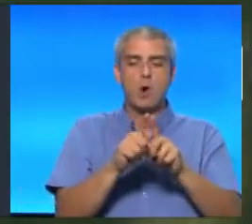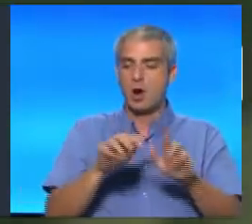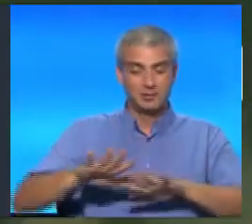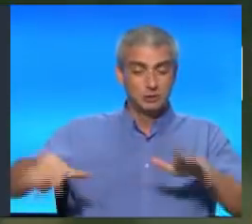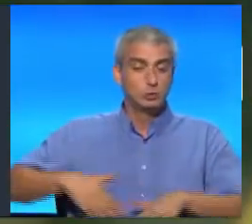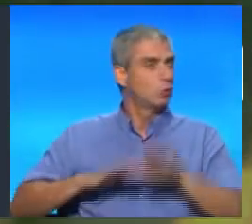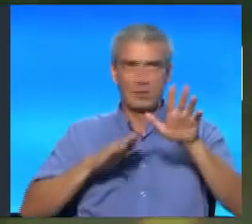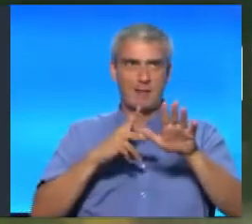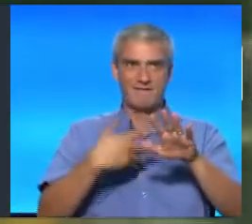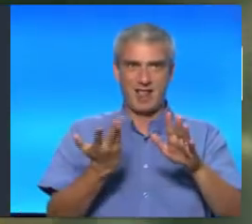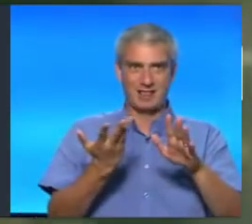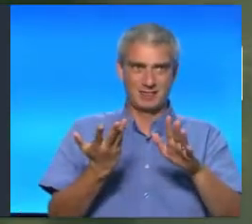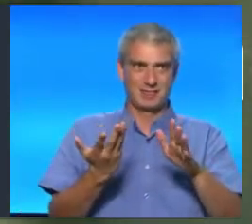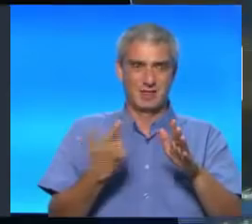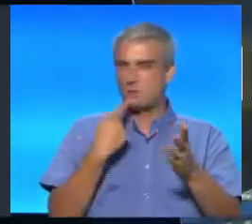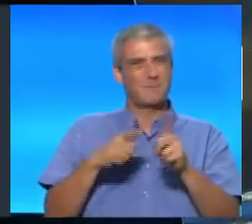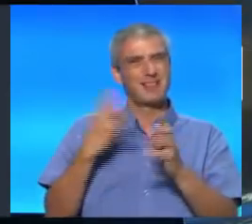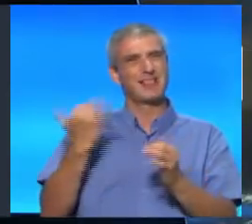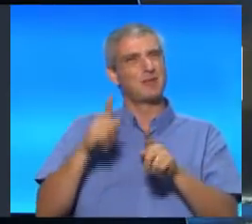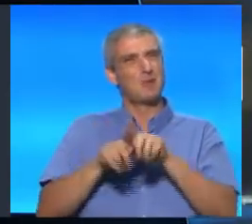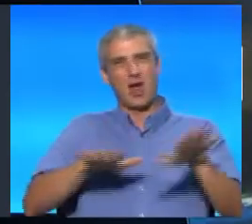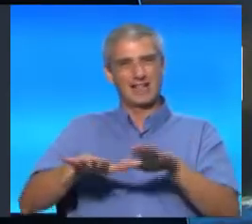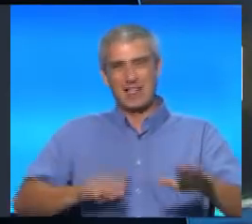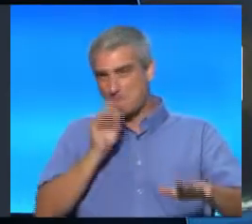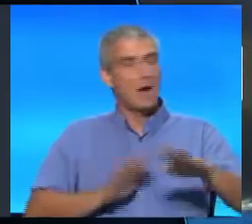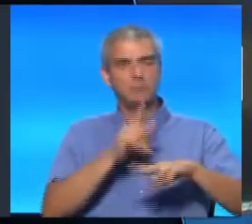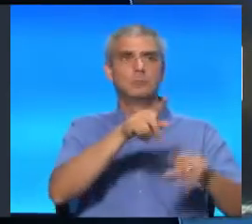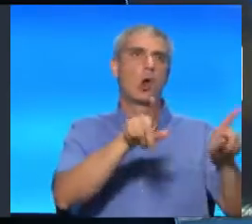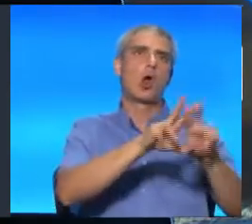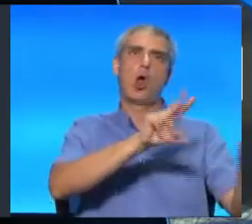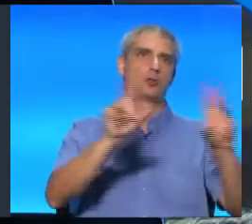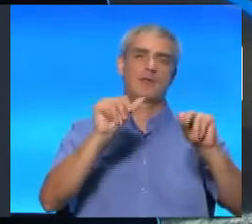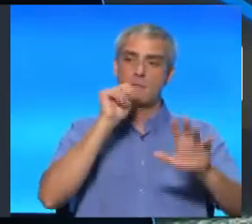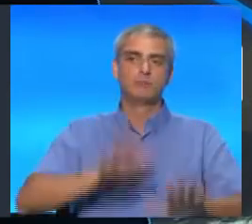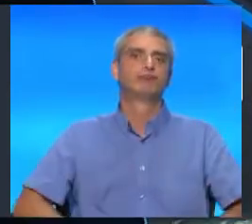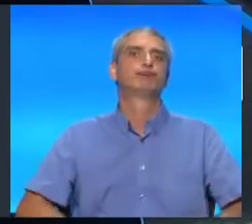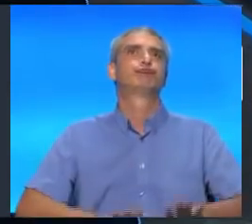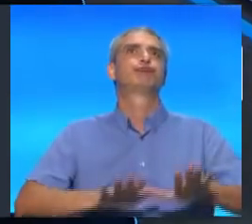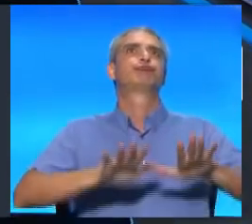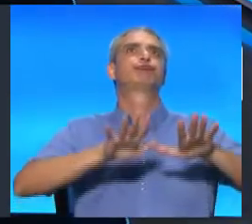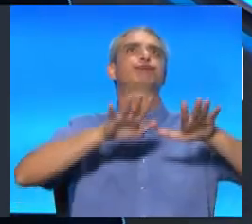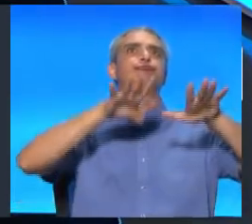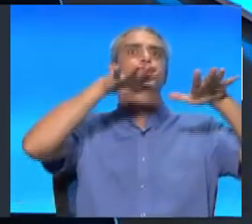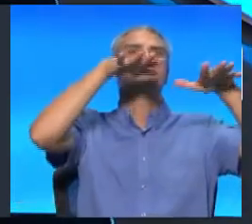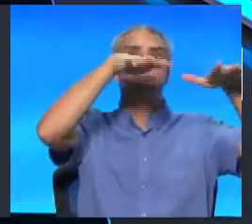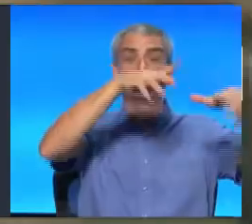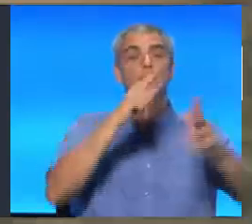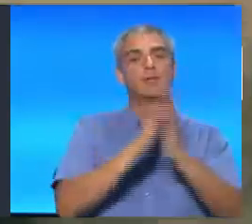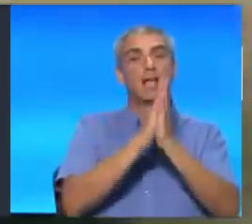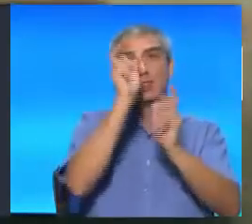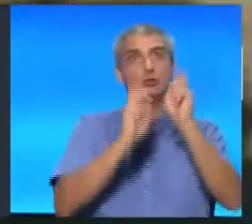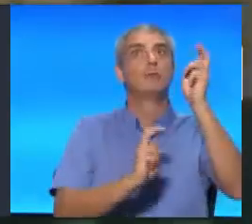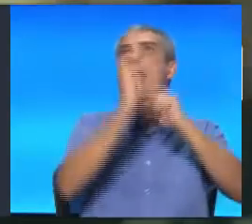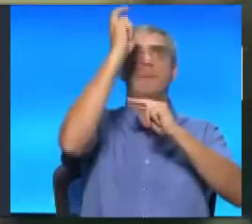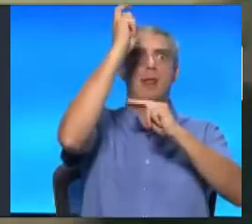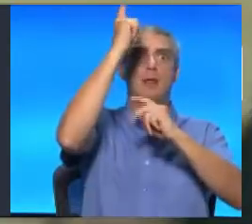את המקור האחר של רעידת אדמה. המים פשוט עולים ועולים ועולים ומעלים את המפלס, ולכן אומרים לאנשים תעלו למעלה, אבל לא למעלה